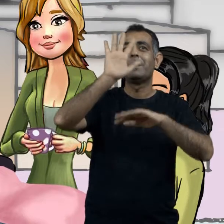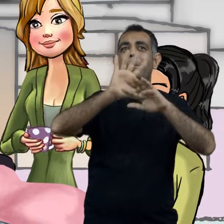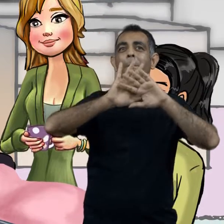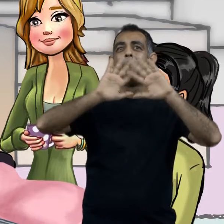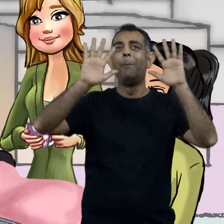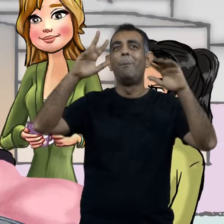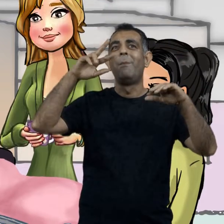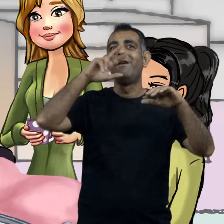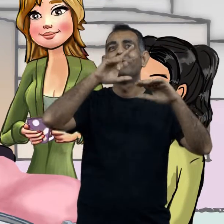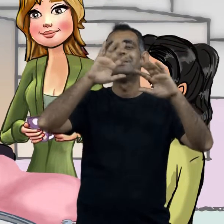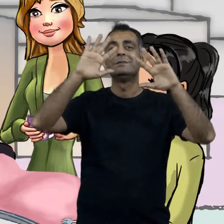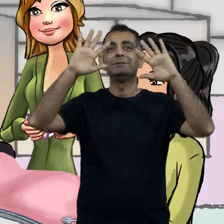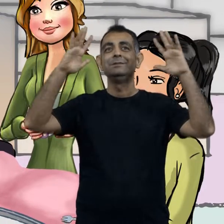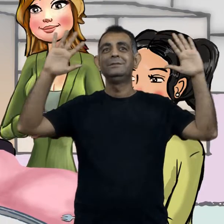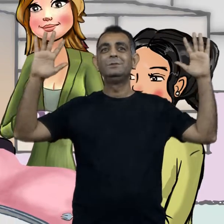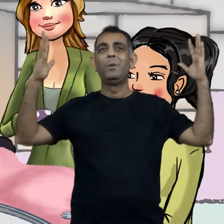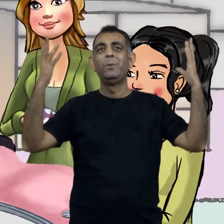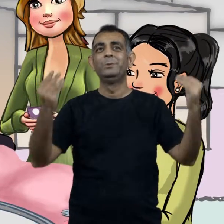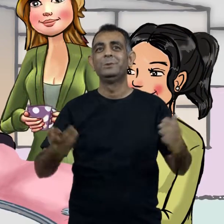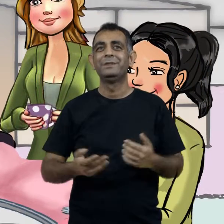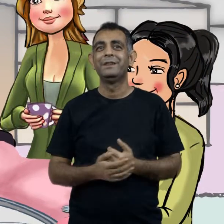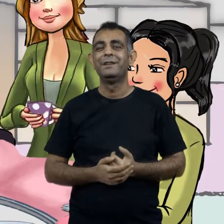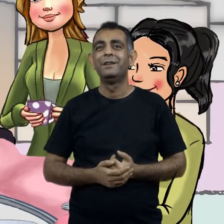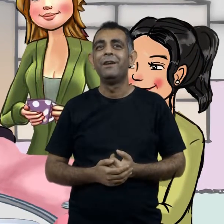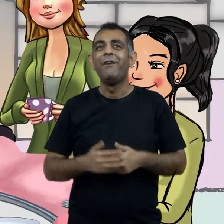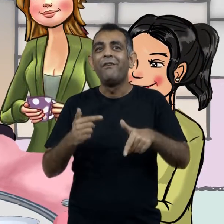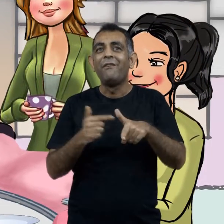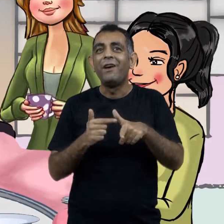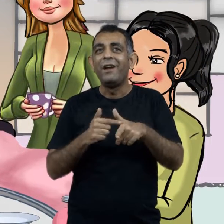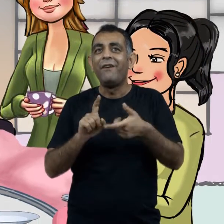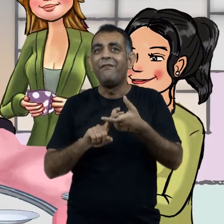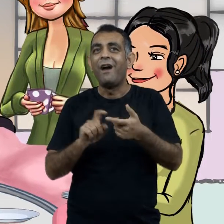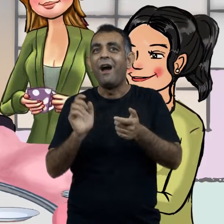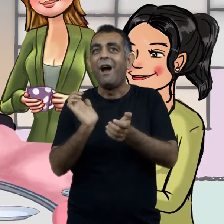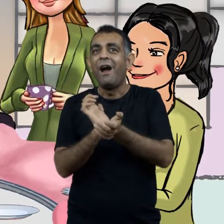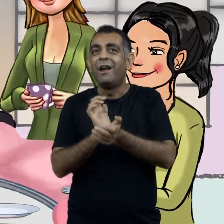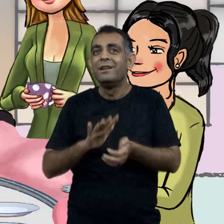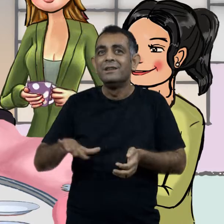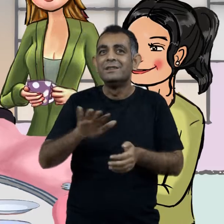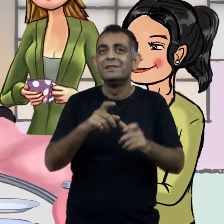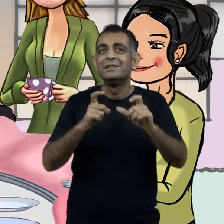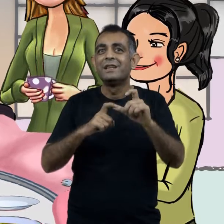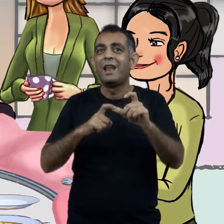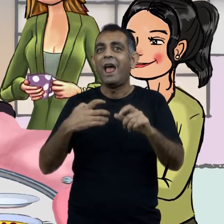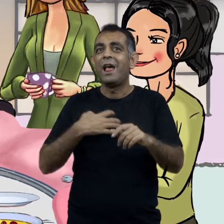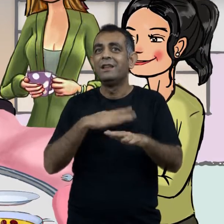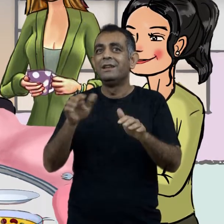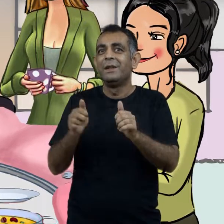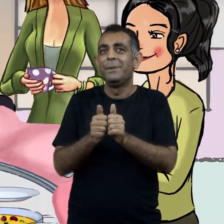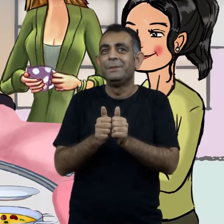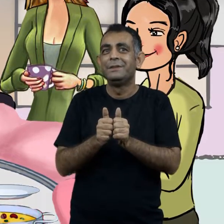Gökyüzü bütün maviliği ile ışıl ışıl olmuştu bile. Ferhat ve ailesi Şirin'le